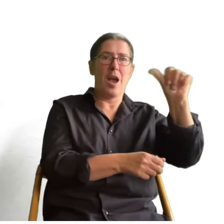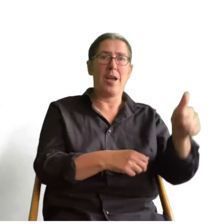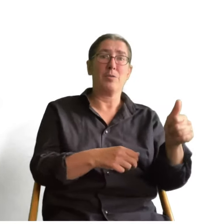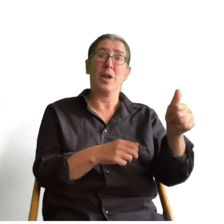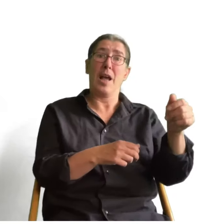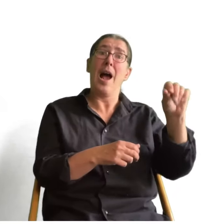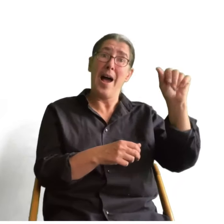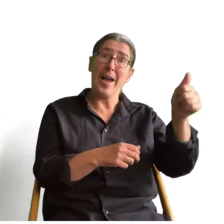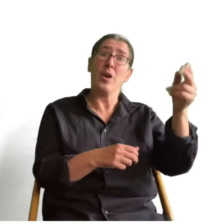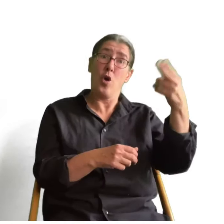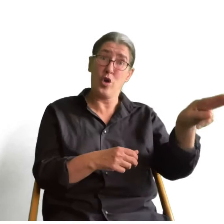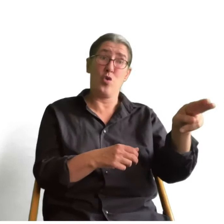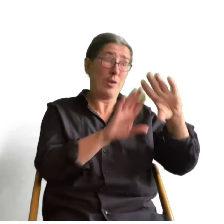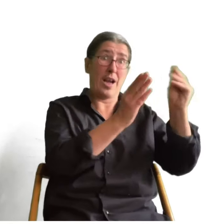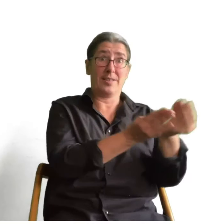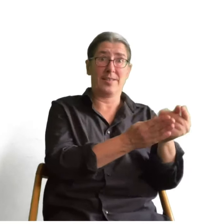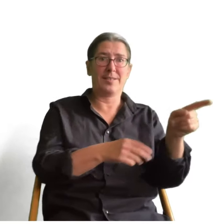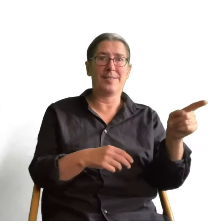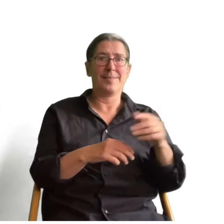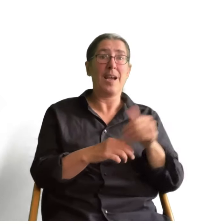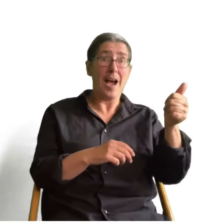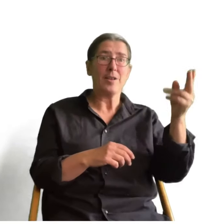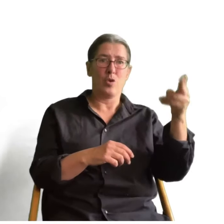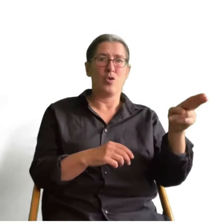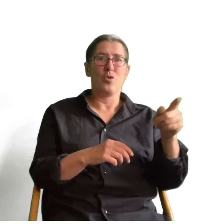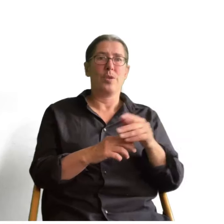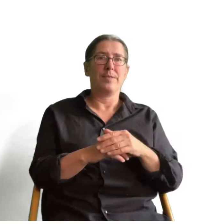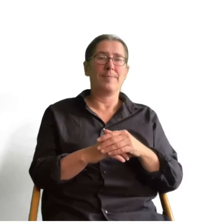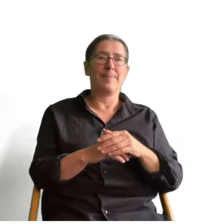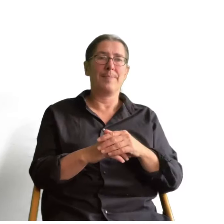habe ich wieder den gleichen Wert, nämlich 1 Euro, mein ganzes.